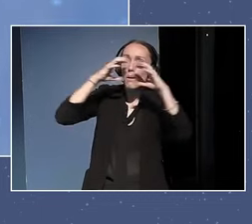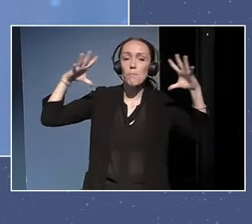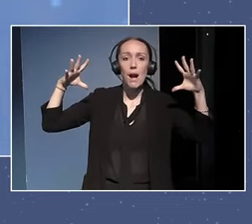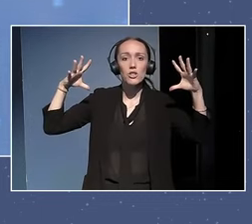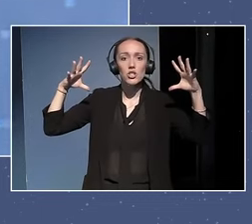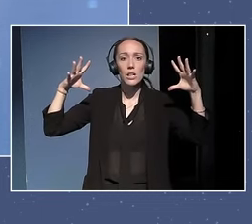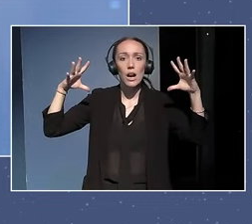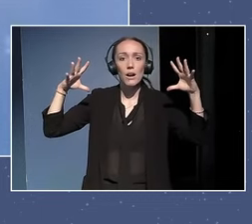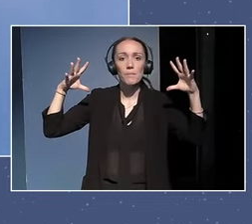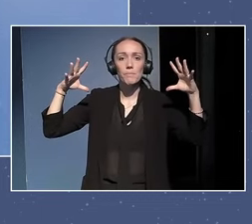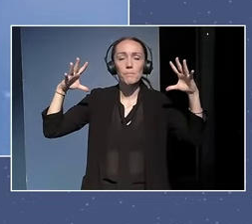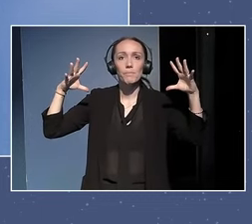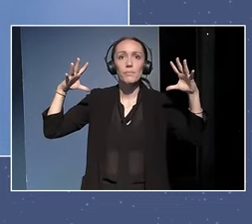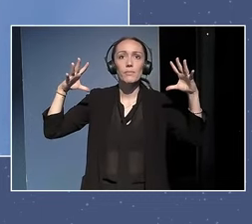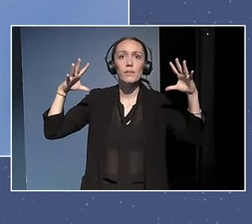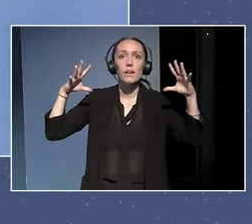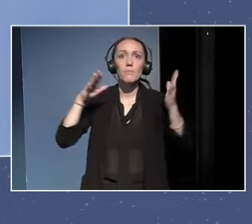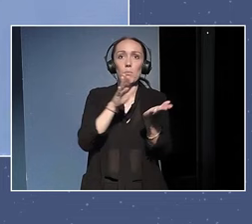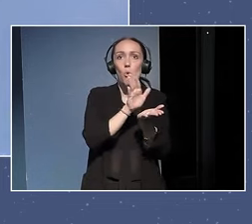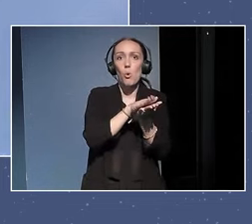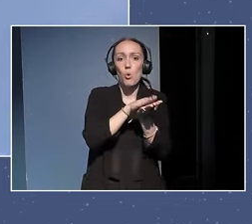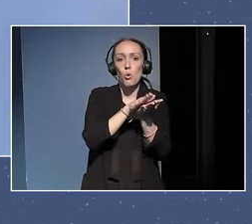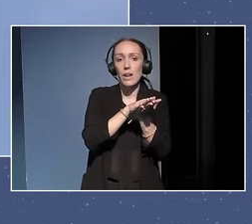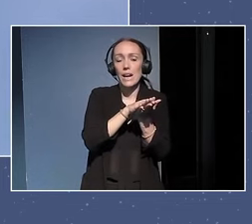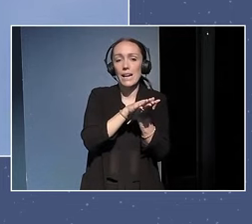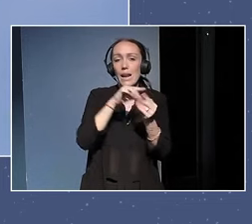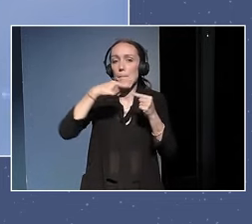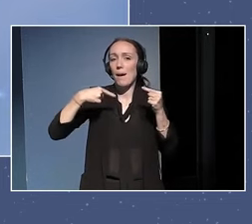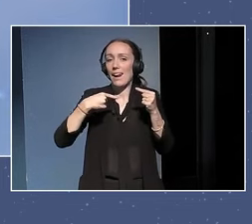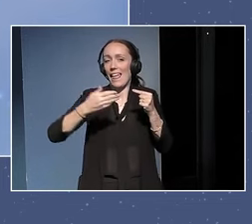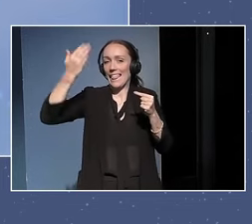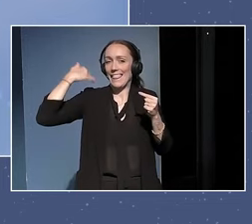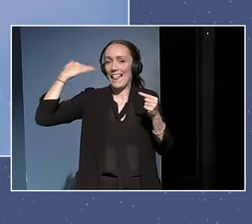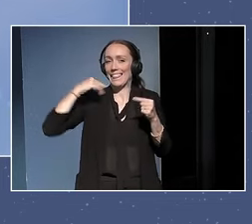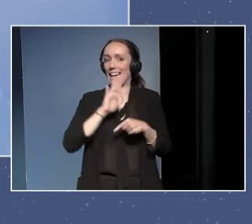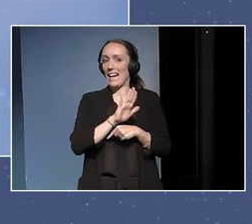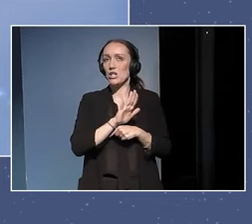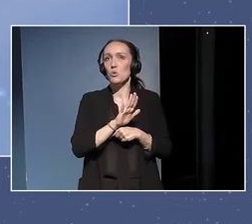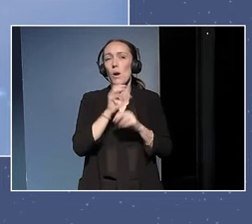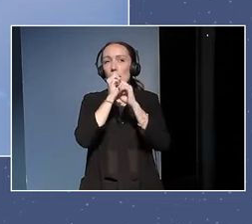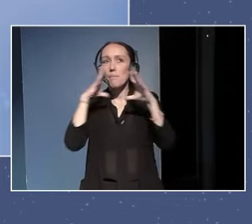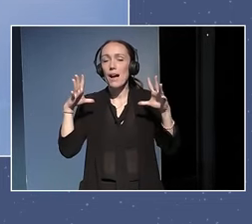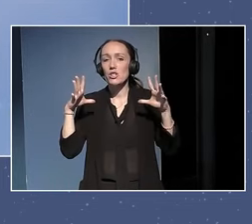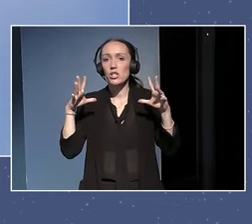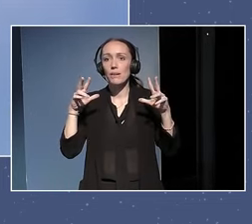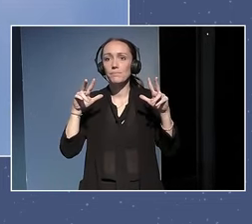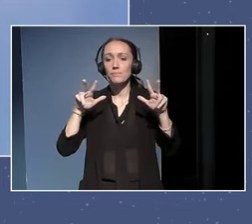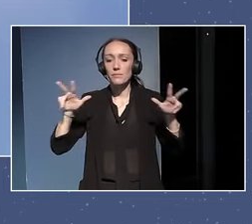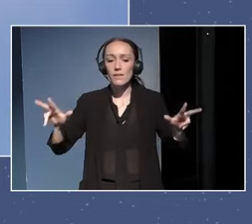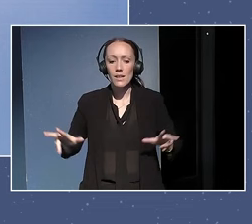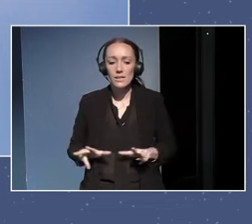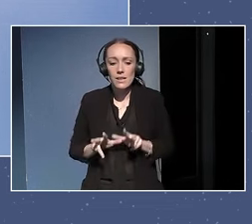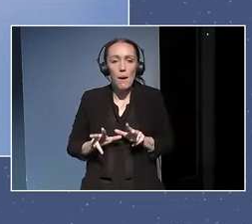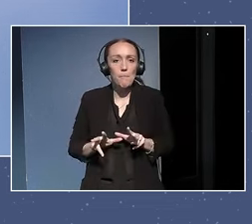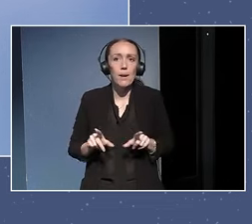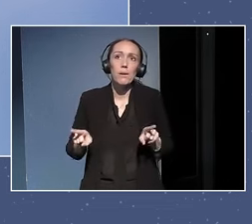i primi antenati dei coccodrilli come dei con le zampe messe sotto il corpo come un cane